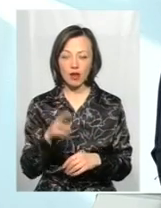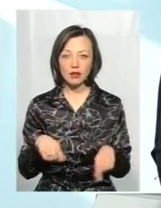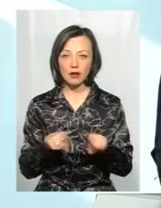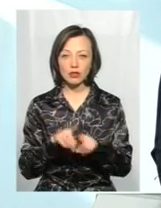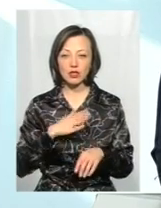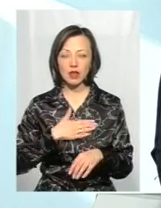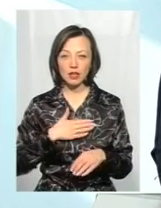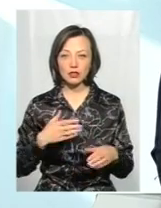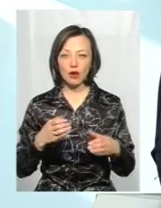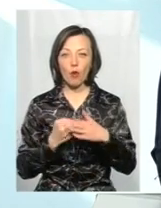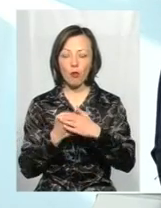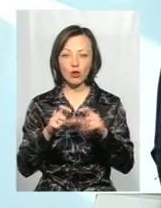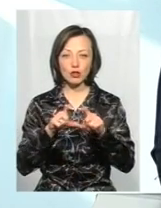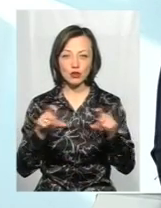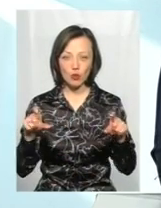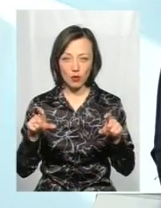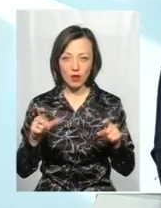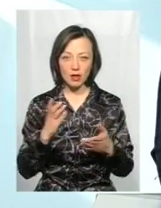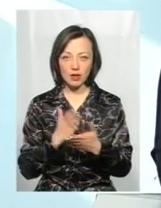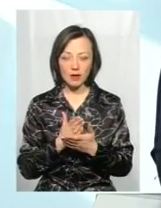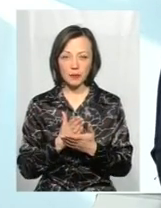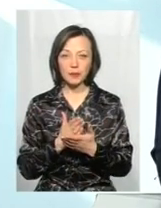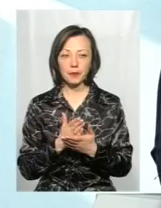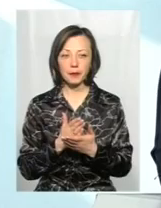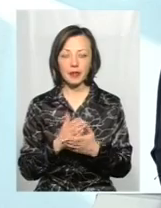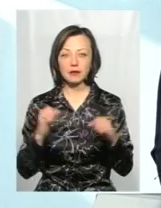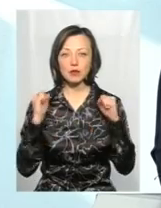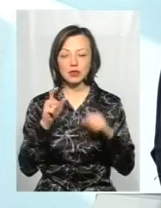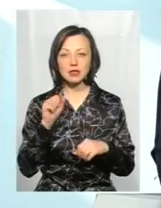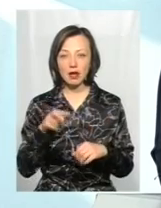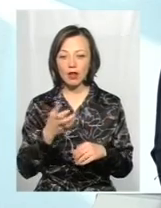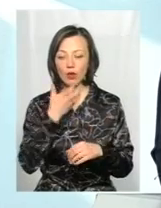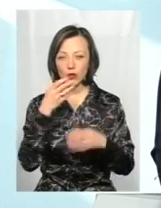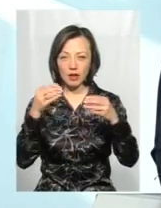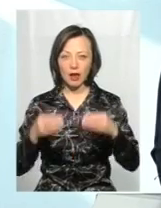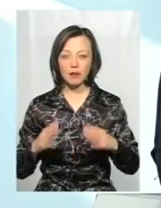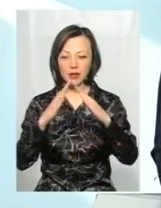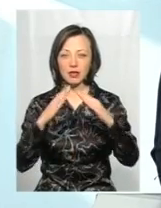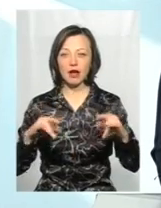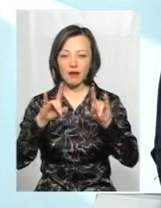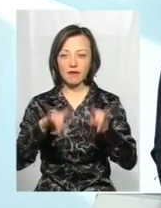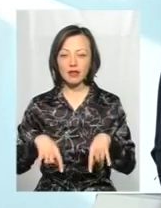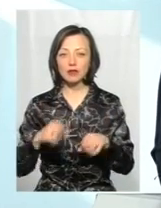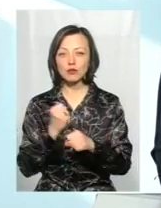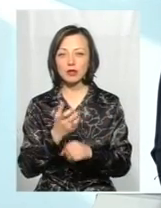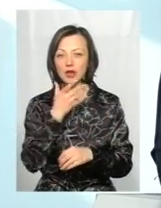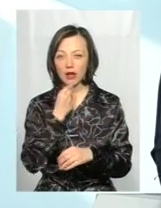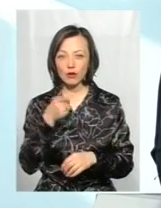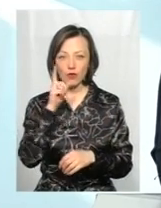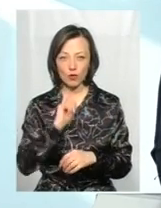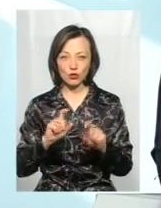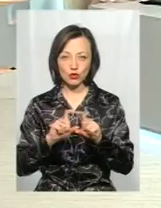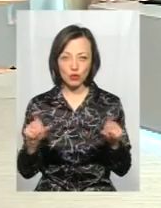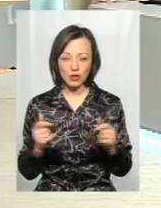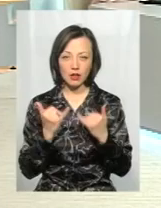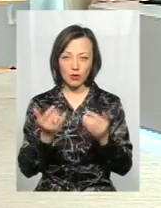наша Нарковецька опорна школа. Школа і спортзал, утеплення, дах, вікна, щоб зробити дійсно гарну, комфортну школу